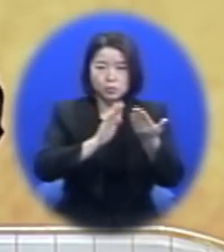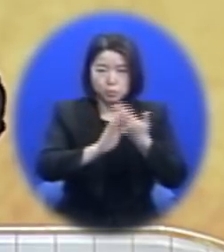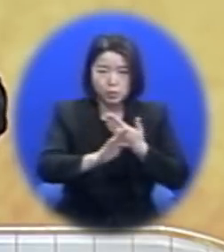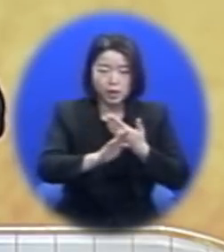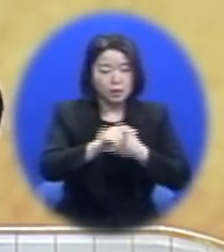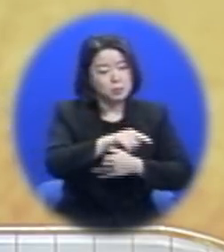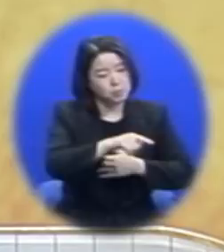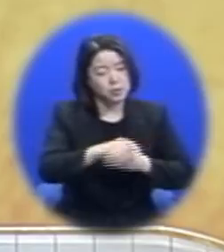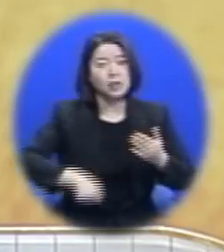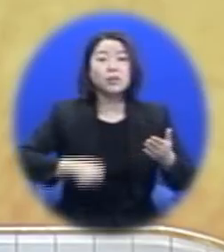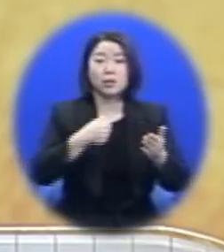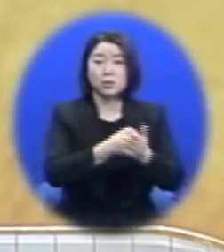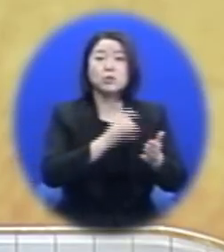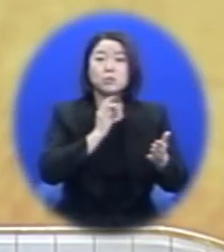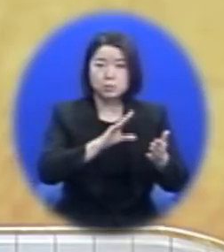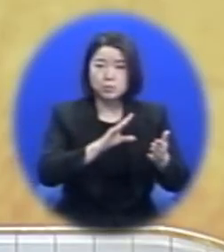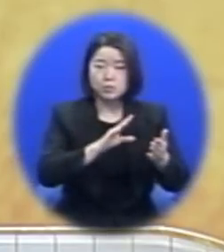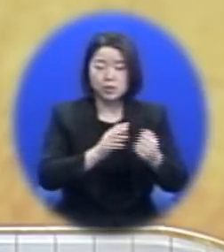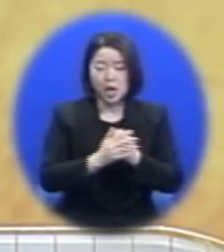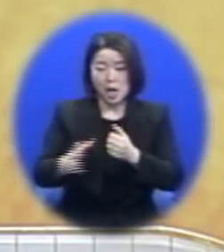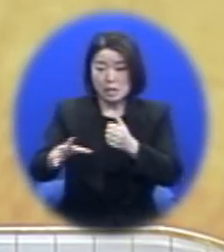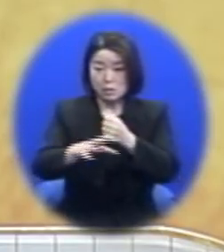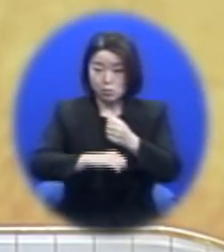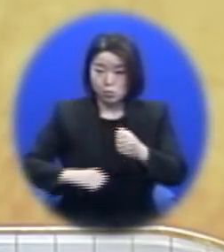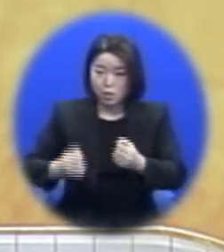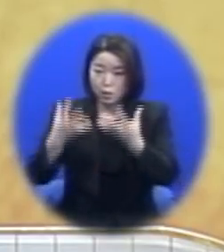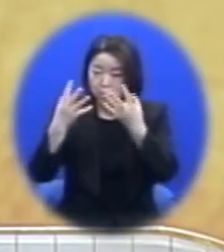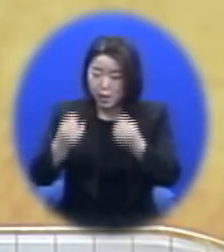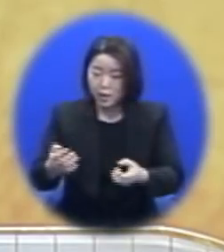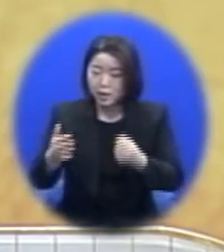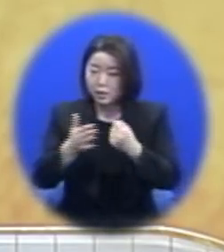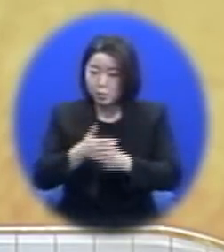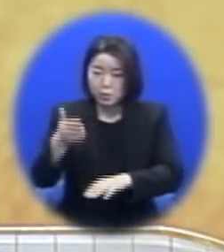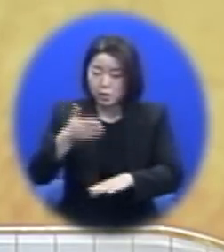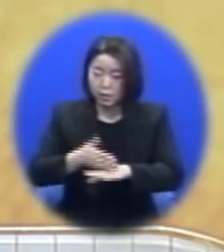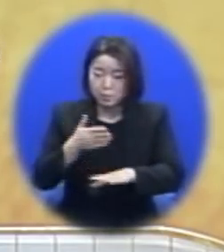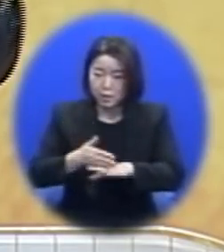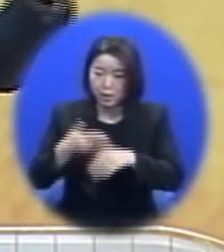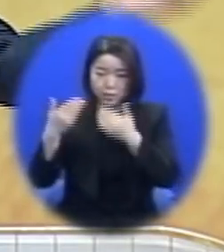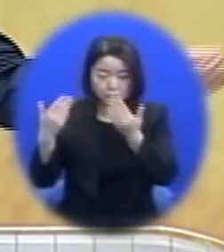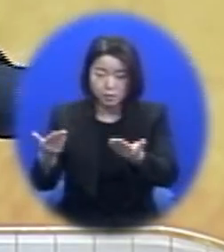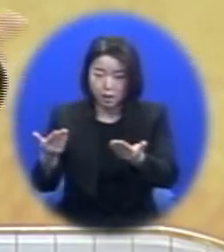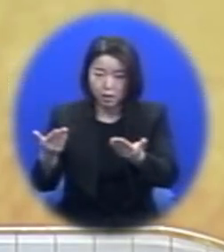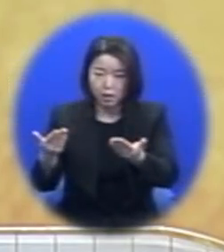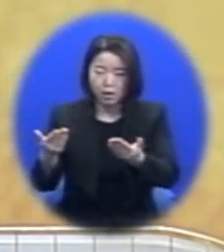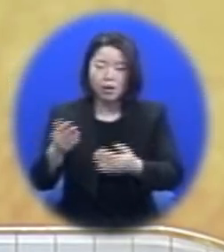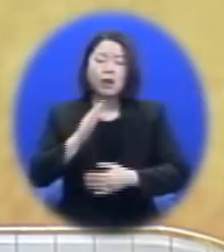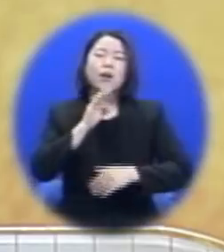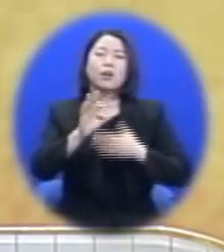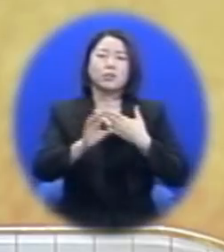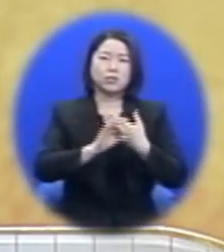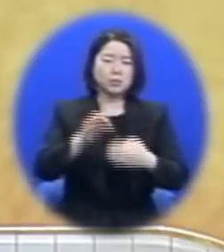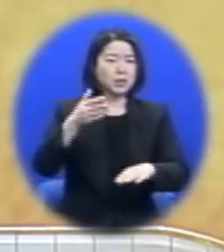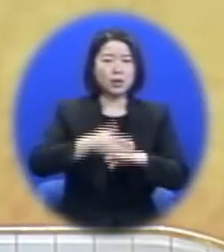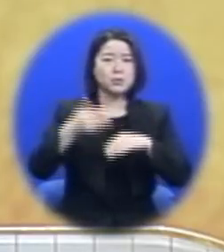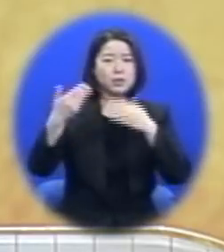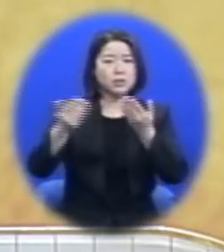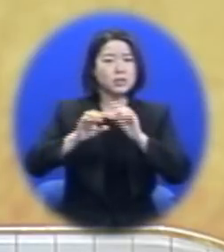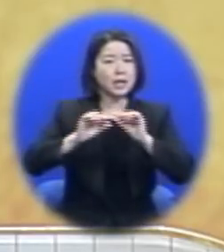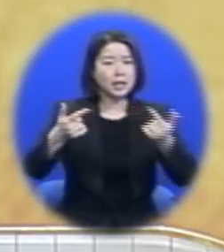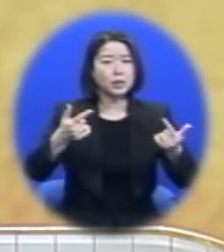것뿐이지 추수할 게 많았기 때문에 감사하다면 우리는 감사 안 해도 되는 해가 훨씬 많을 거예요.